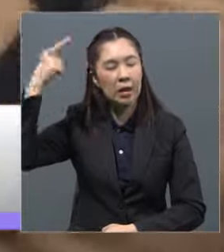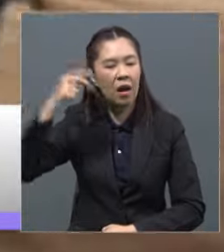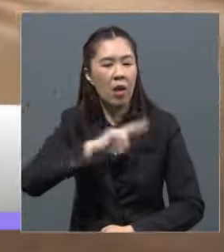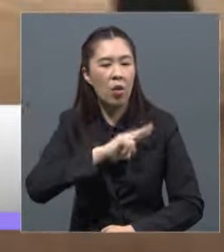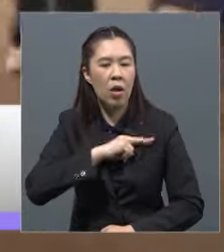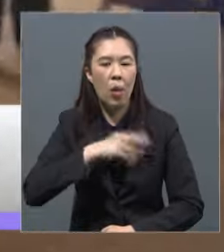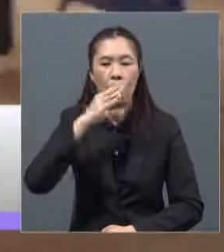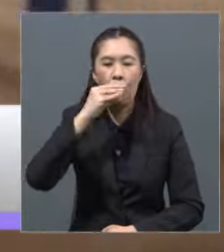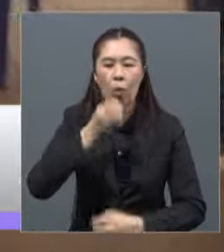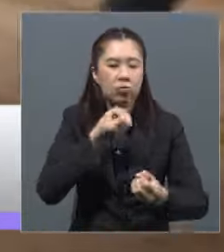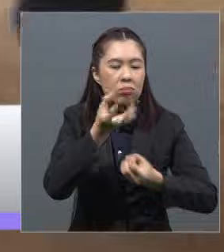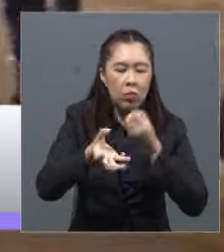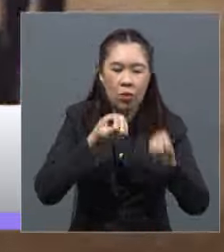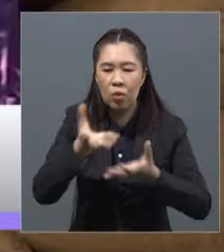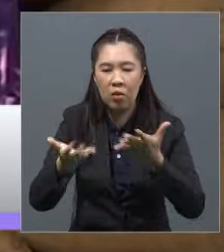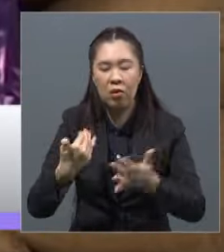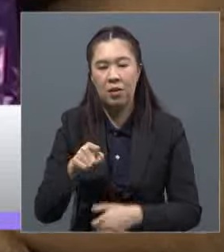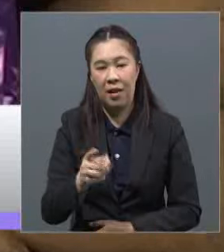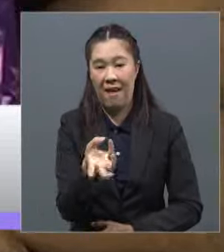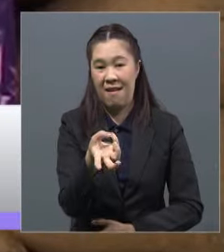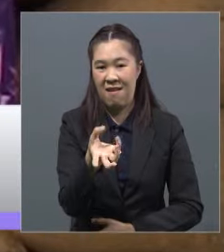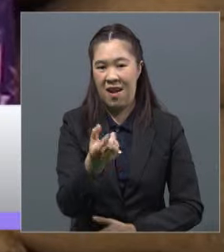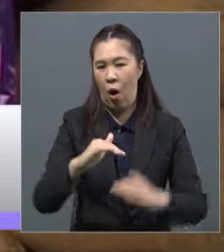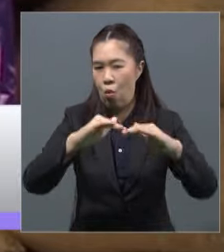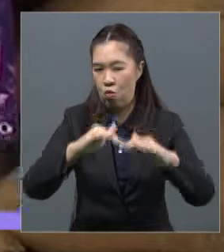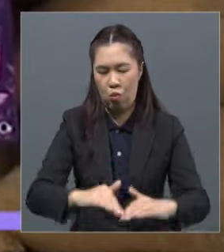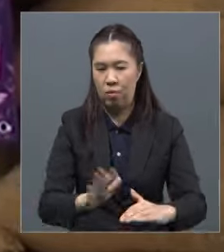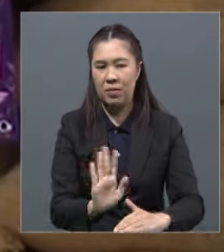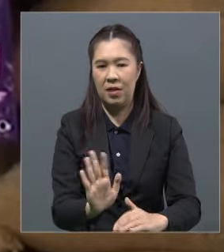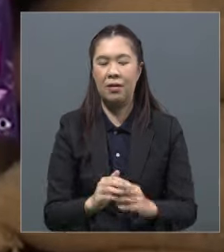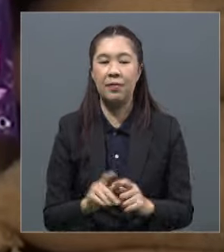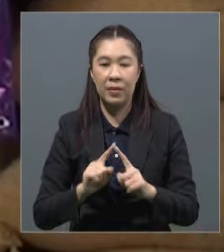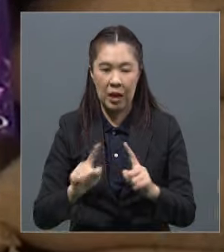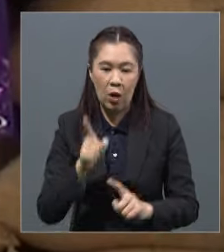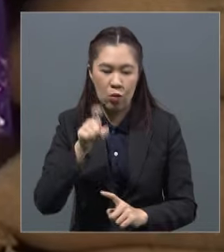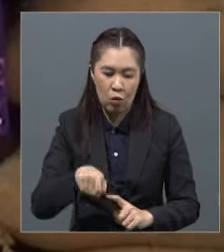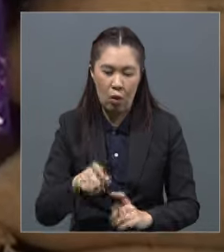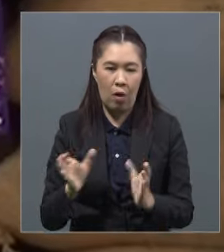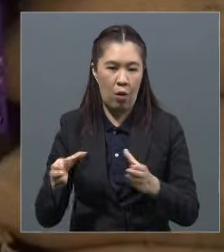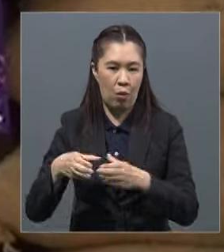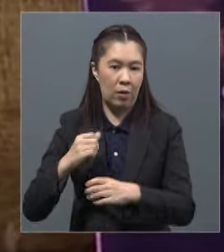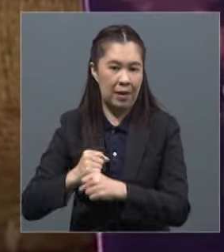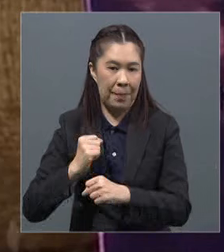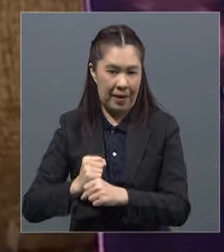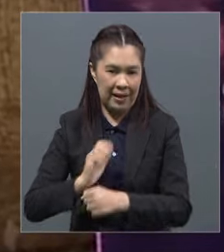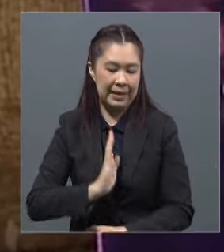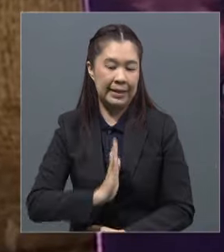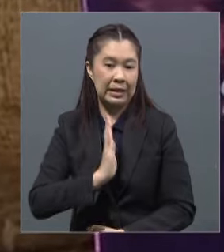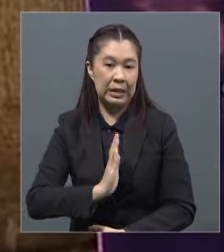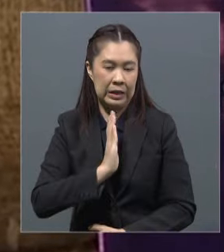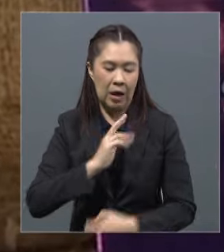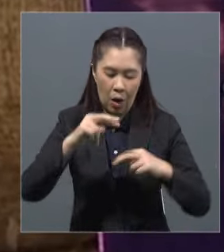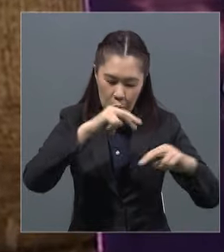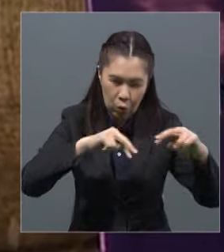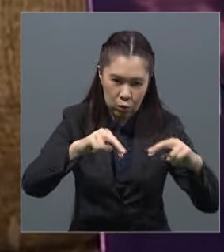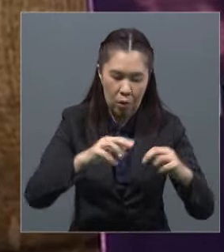ไม่อยากให้มาด้อยค่าข้าวไทยและย้ำว่าพร้อมให้มีการตรวจสอบข้าวแต่ว่าก็ต้องใช้หน่วยงานที่มีความน่าเชื่อถือและฝากถึ